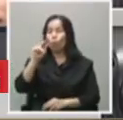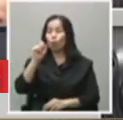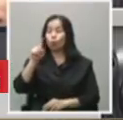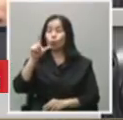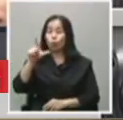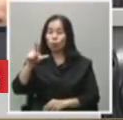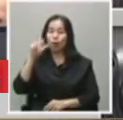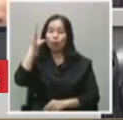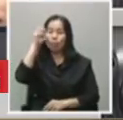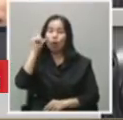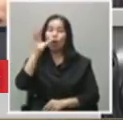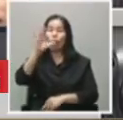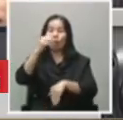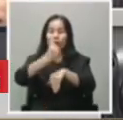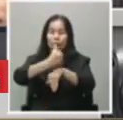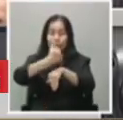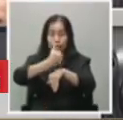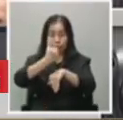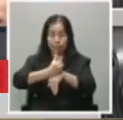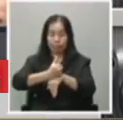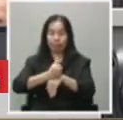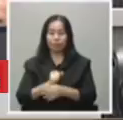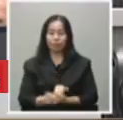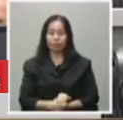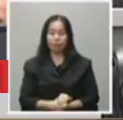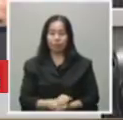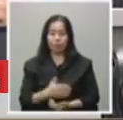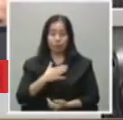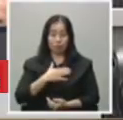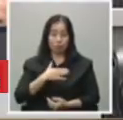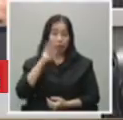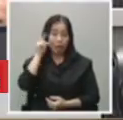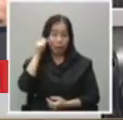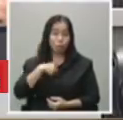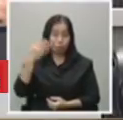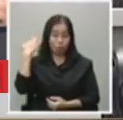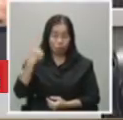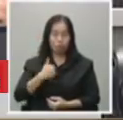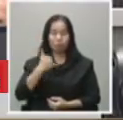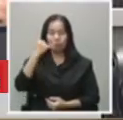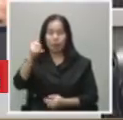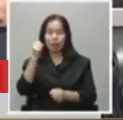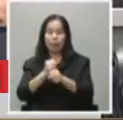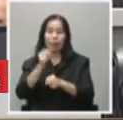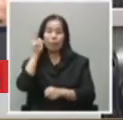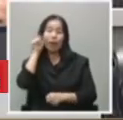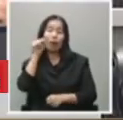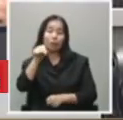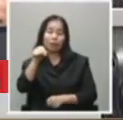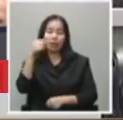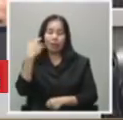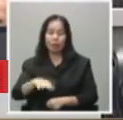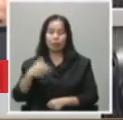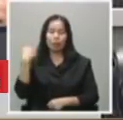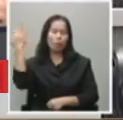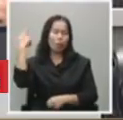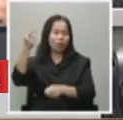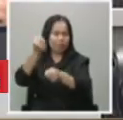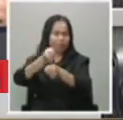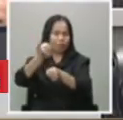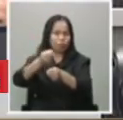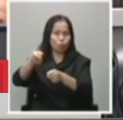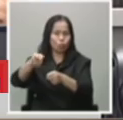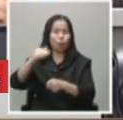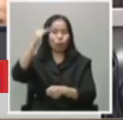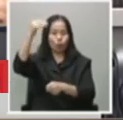คุณพ่อของท่านรัฐมนตรีจุติไกรเลิกผมเป็นผู้สื่อข่าวครับผมเคยไปทำข่าวที่ตะวันออกไฟแนนซ์ซึ่งท่านทำอยู่ตอนนั้นท่านเป็นผู้หลักผู้